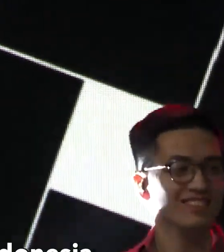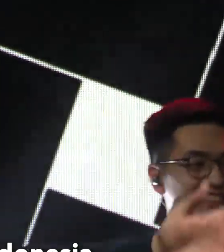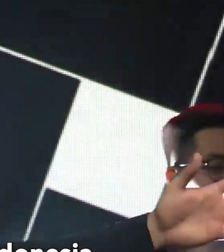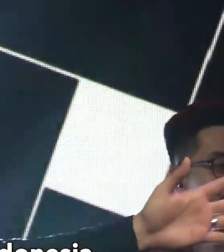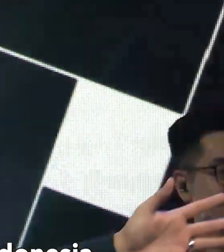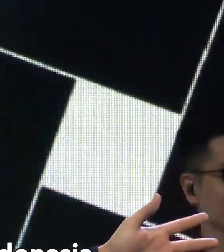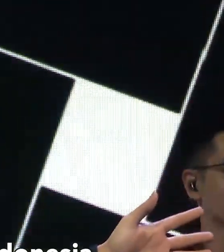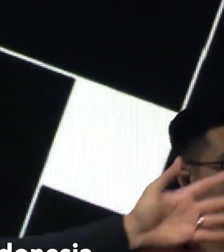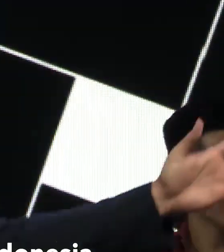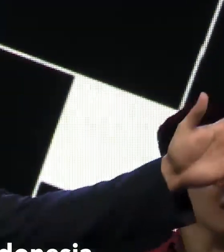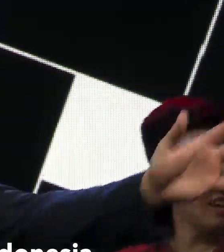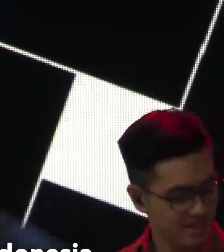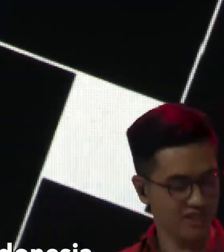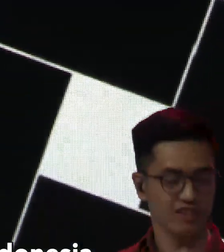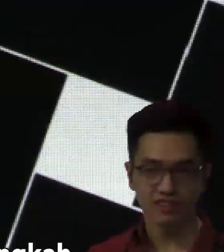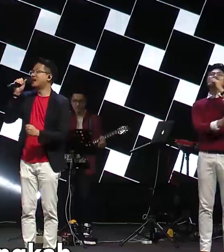satu.